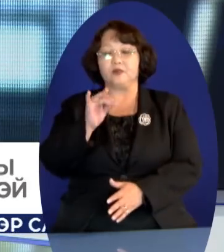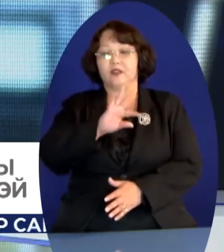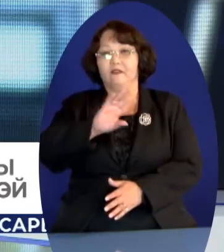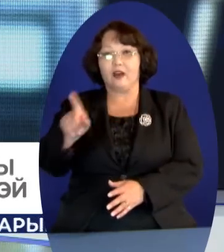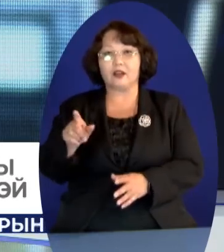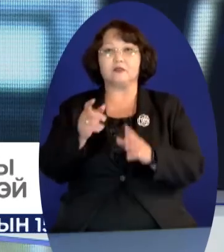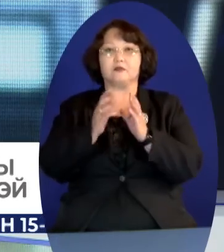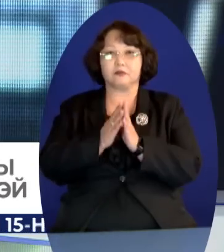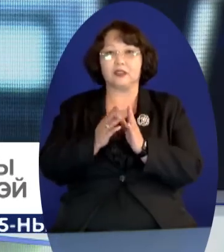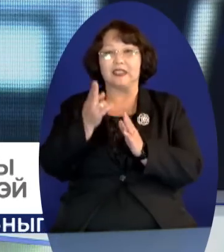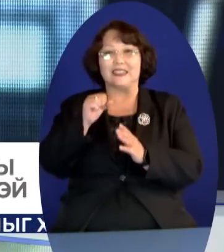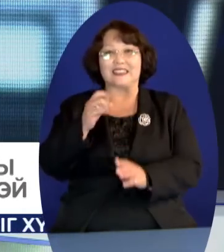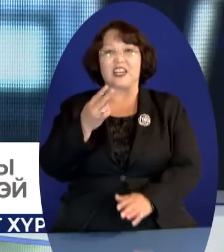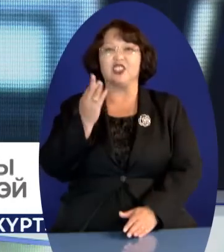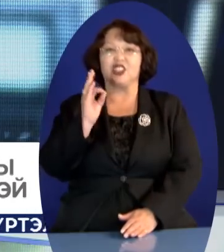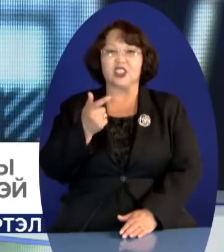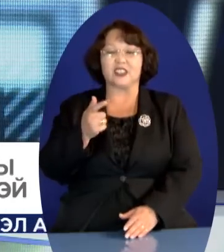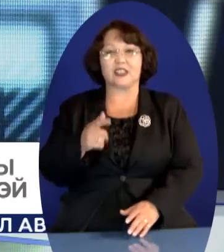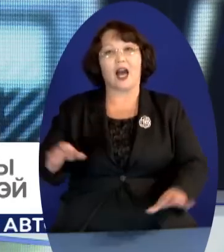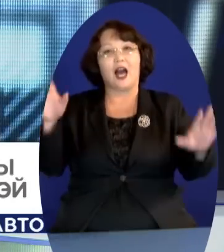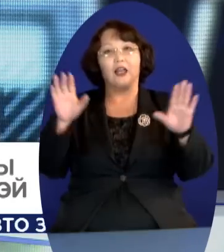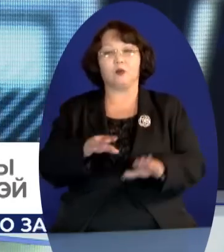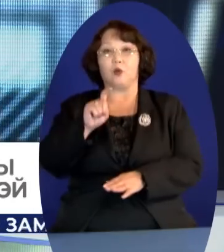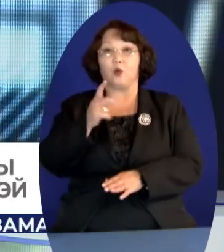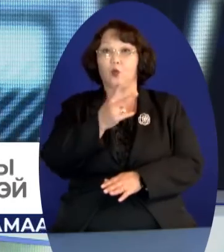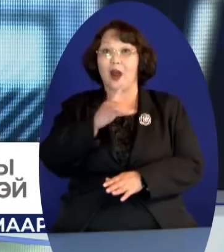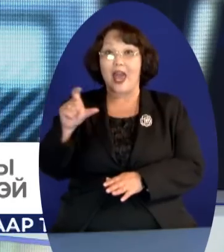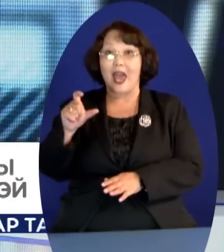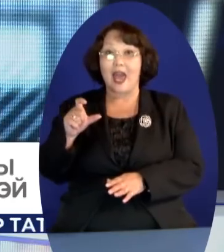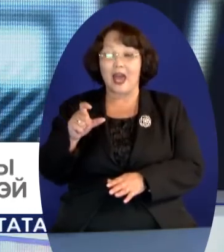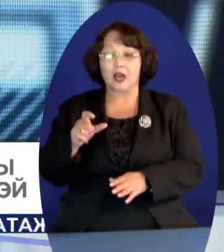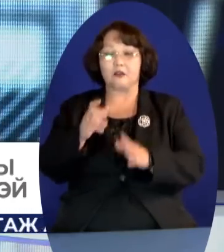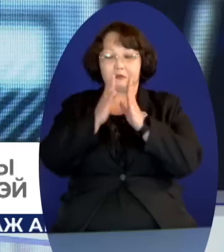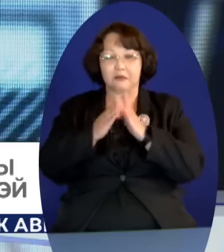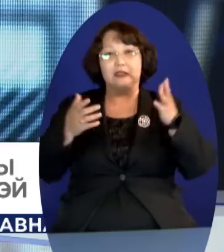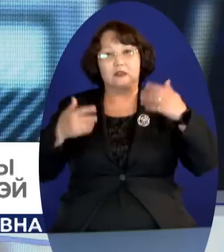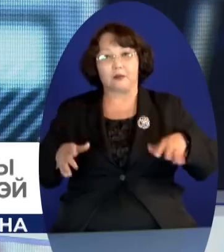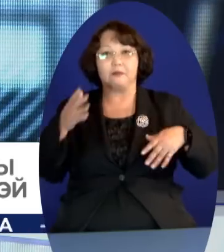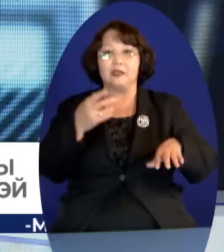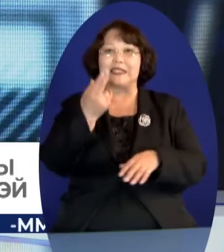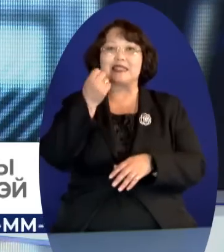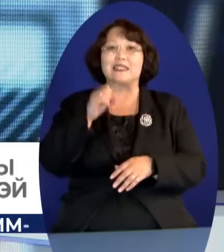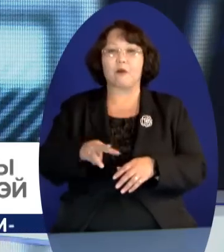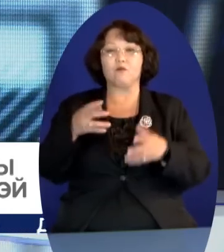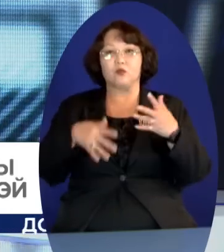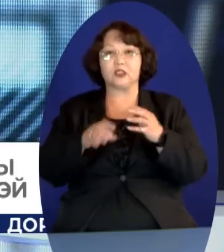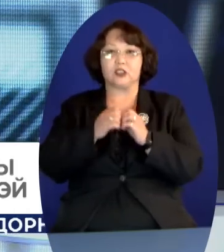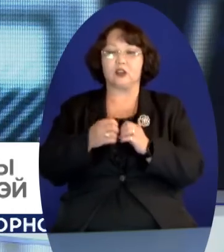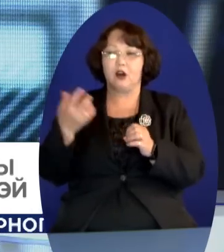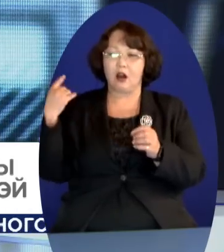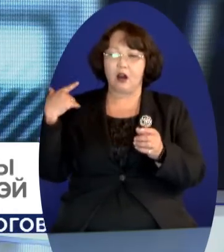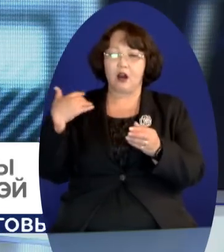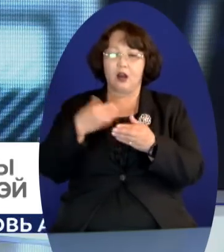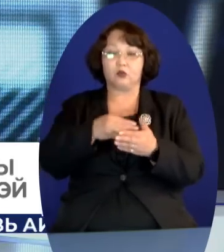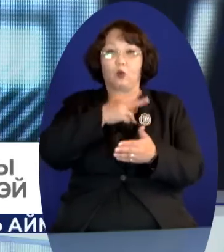тахилга, даншиг наадам, хүрээ замын ёслол зэрэг зан үйлийг хийж хэлсэн байна. Тиймээс үүгээр дамжуулан эртний ёс уламжлал түүхийг идүүгээ хүртэл